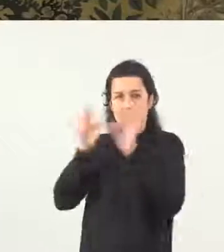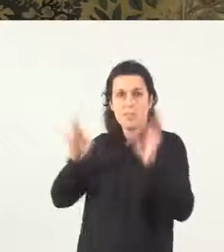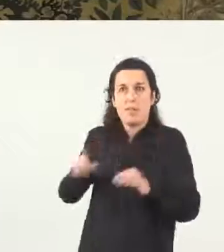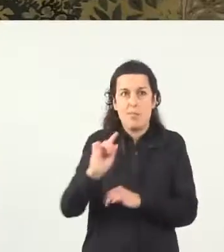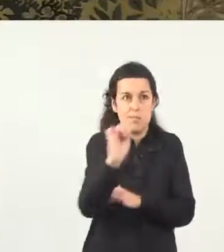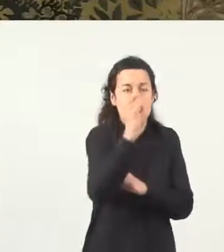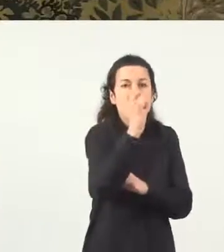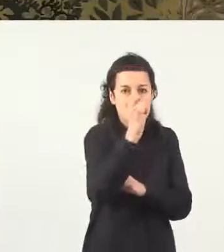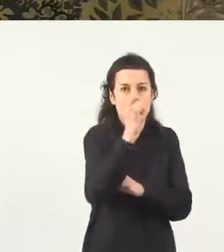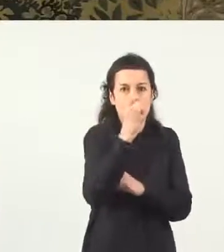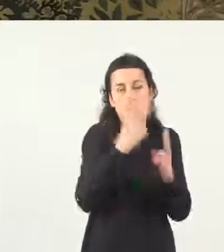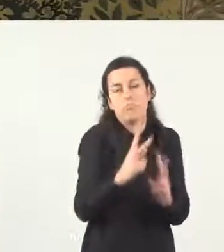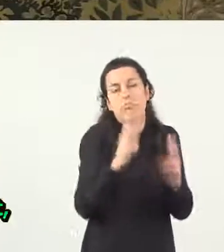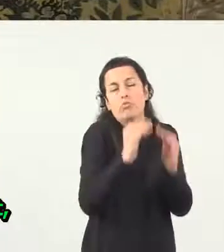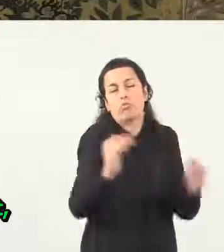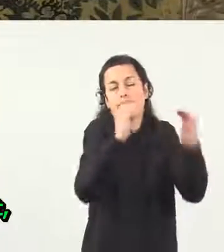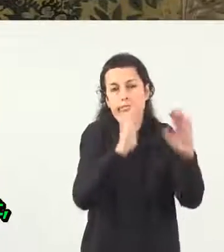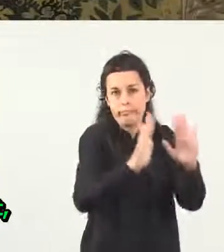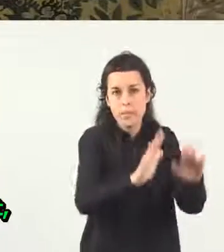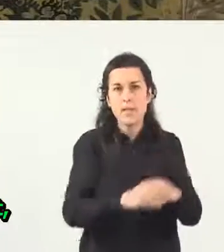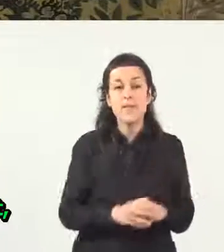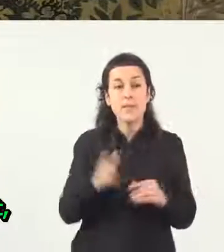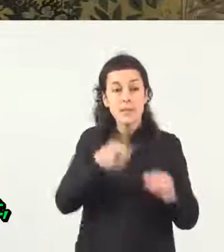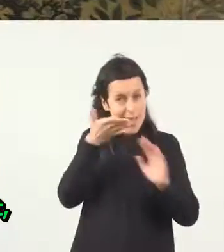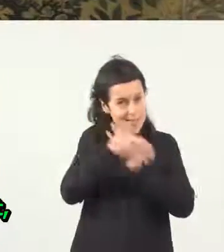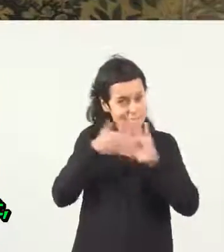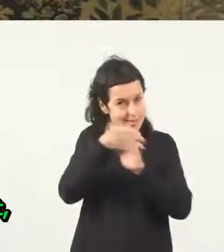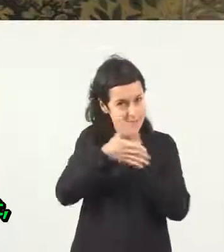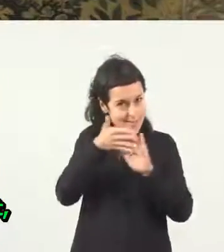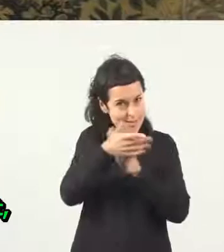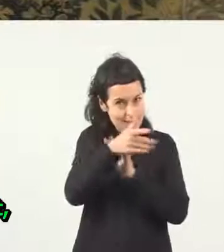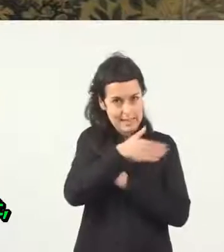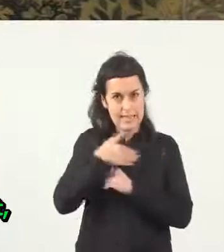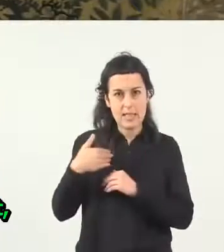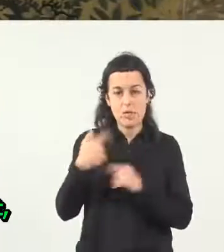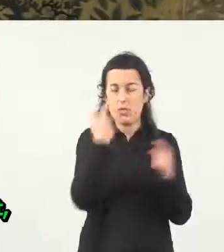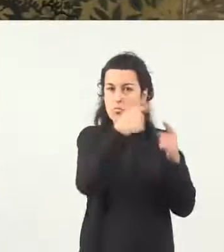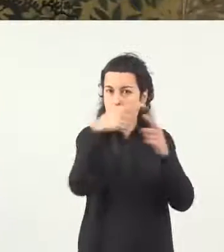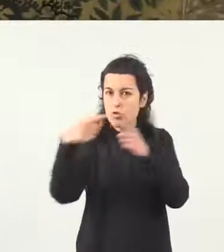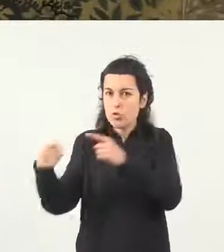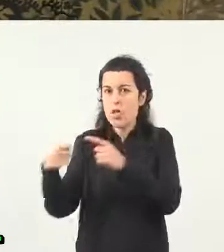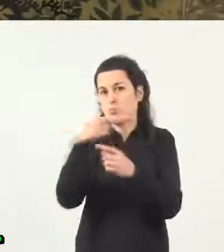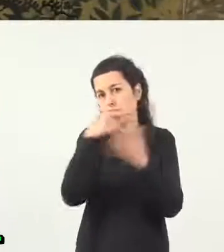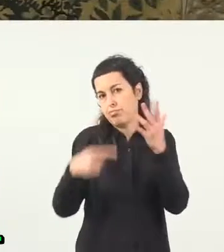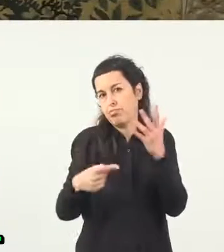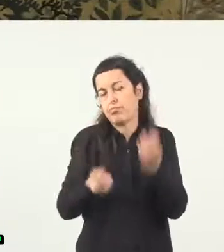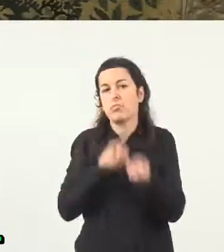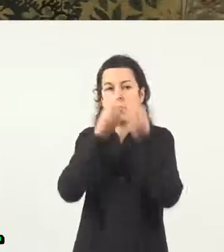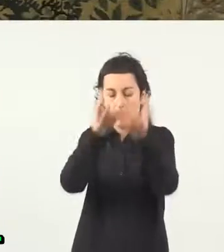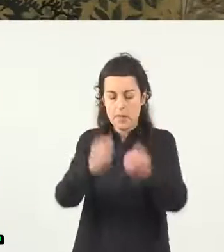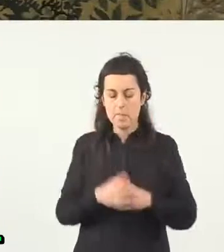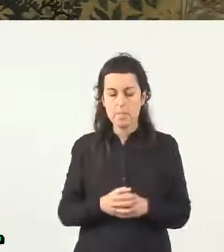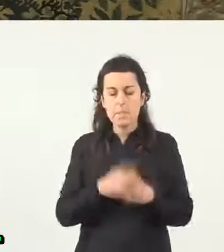ez da? Bere mailan. Bueno, orduan, horren inguruan itzein edo eta apur bat gauza desberdinak aipatuz, ez da? Bata